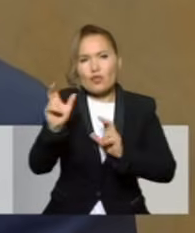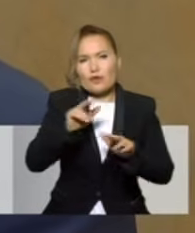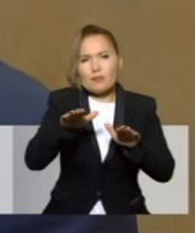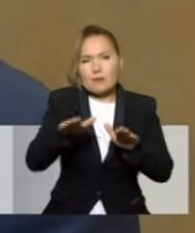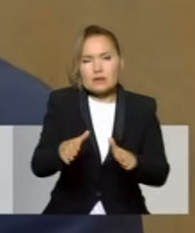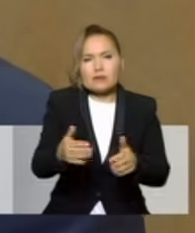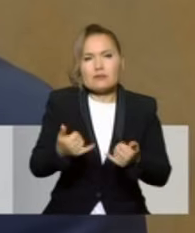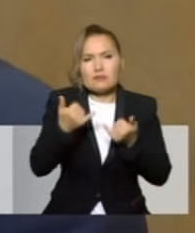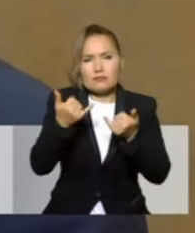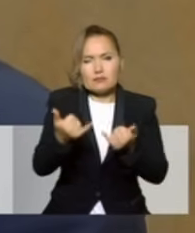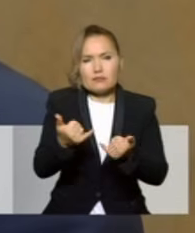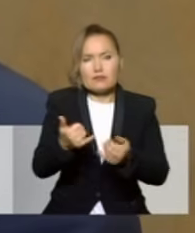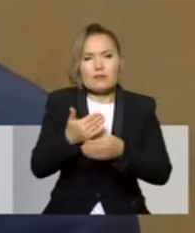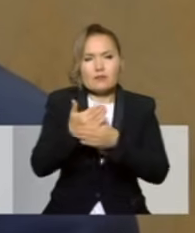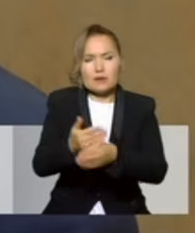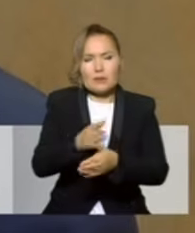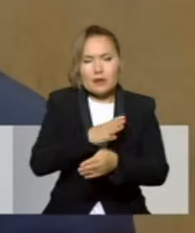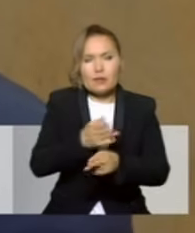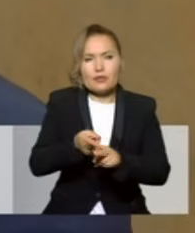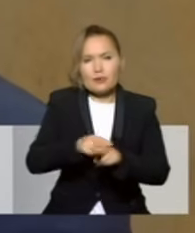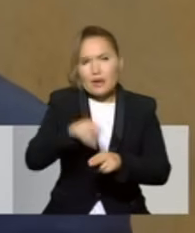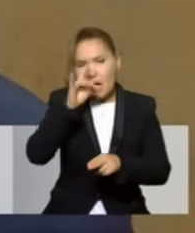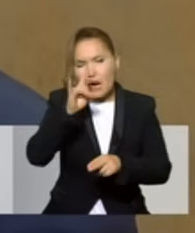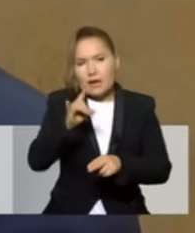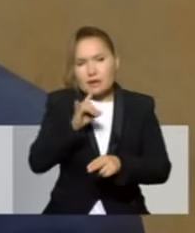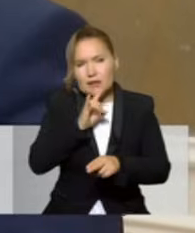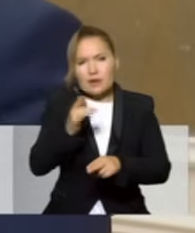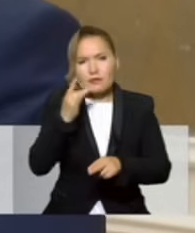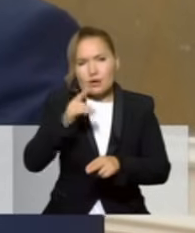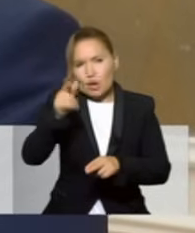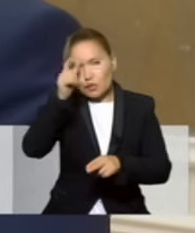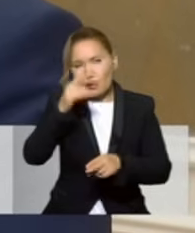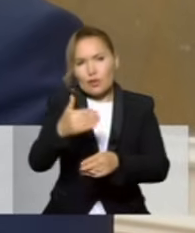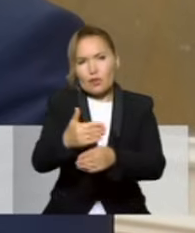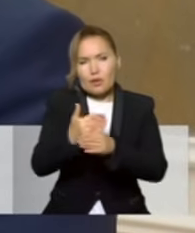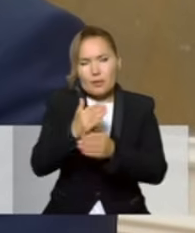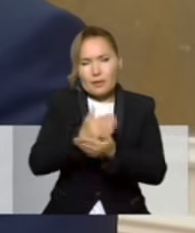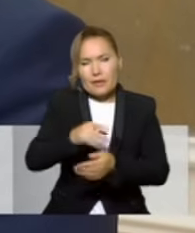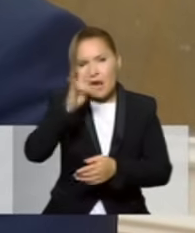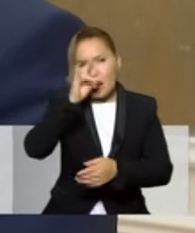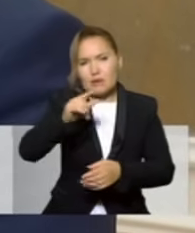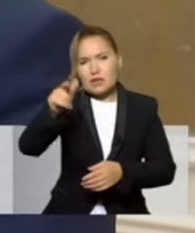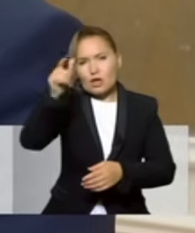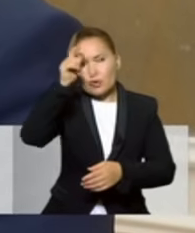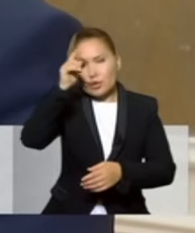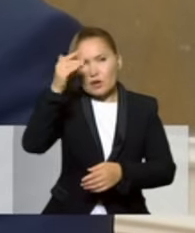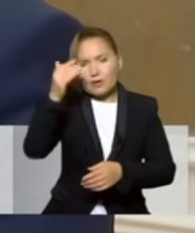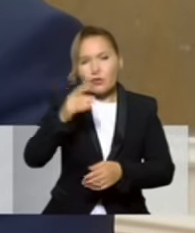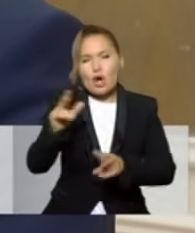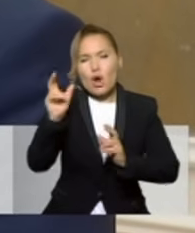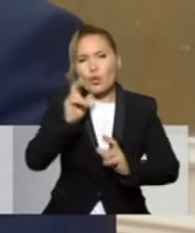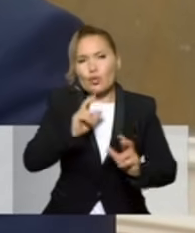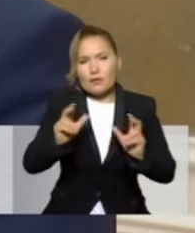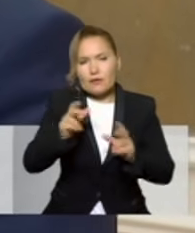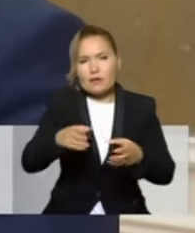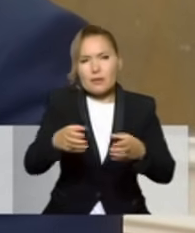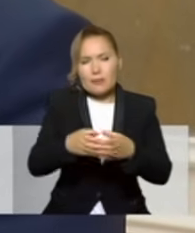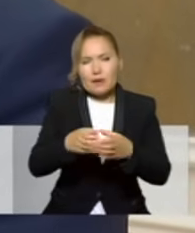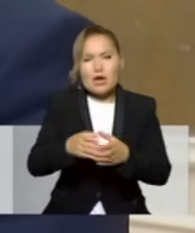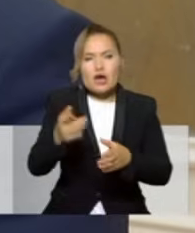орнының еліміздегі жағдайларға бейжай қарамайтынын көрсетеді. Жалпы қазақ түрік университеті біздің